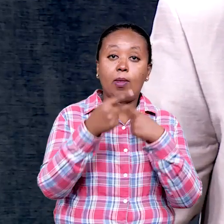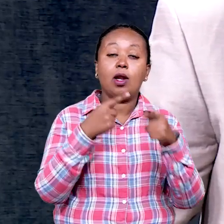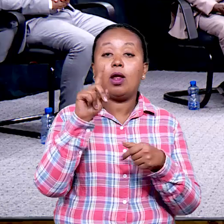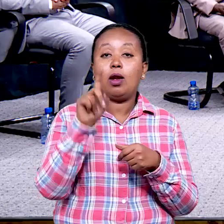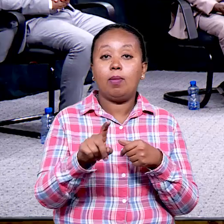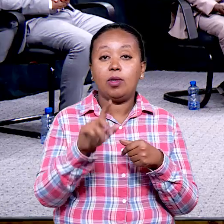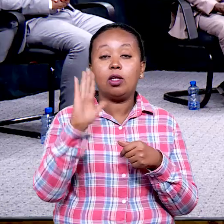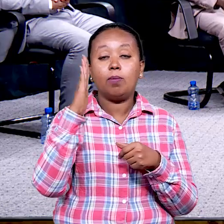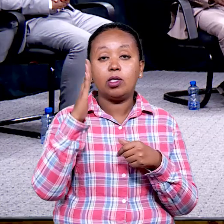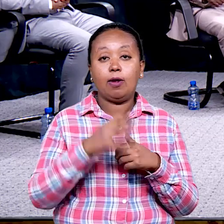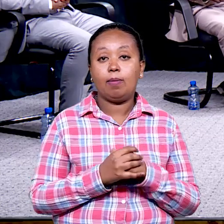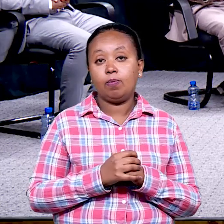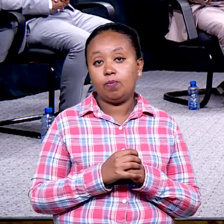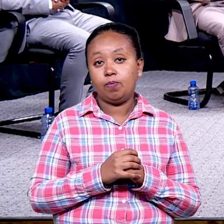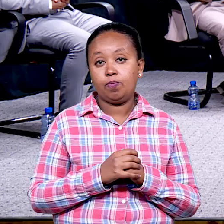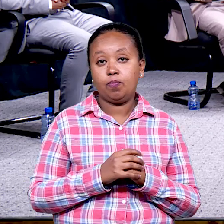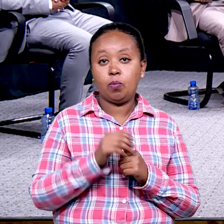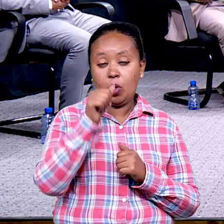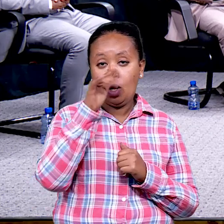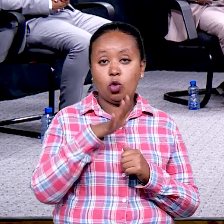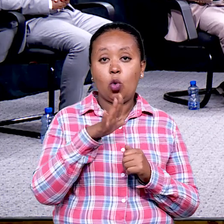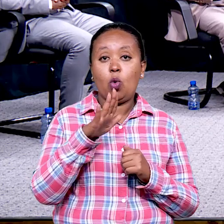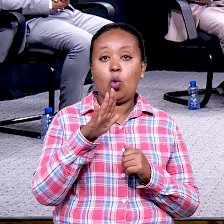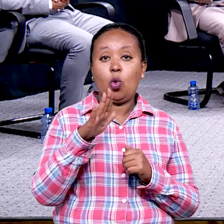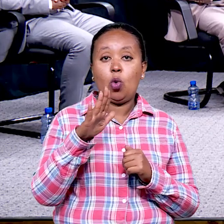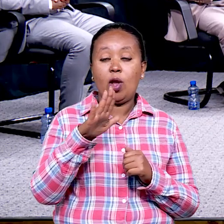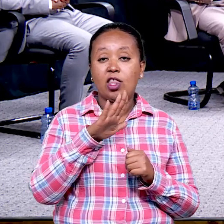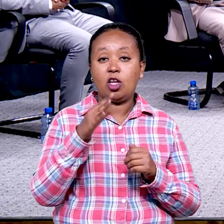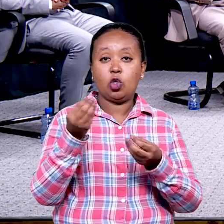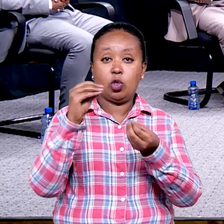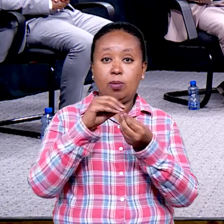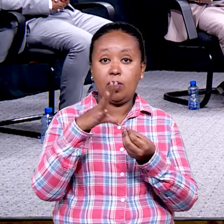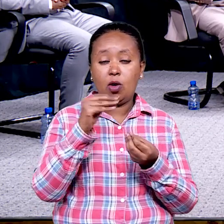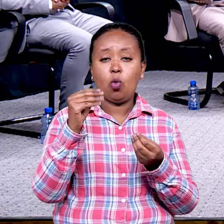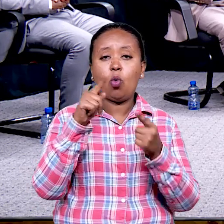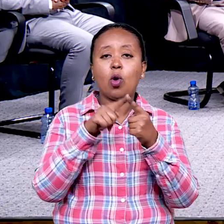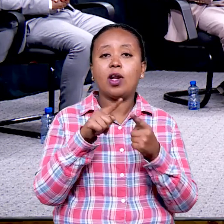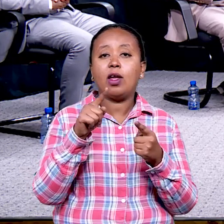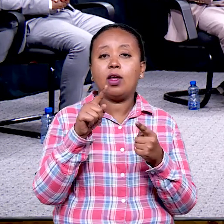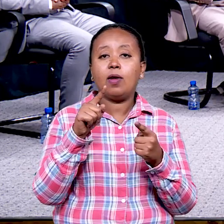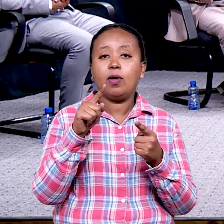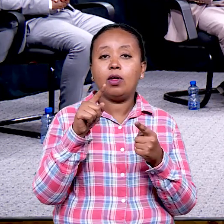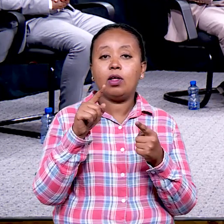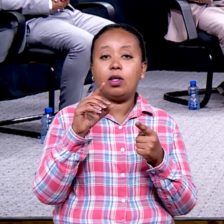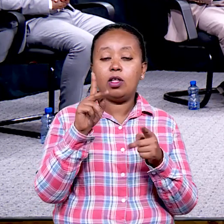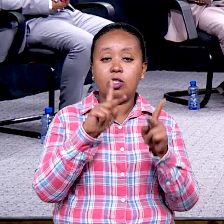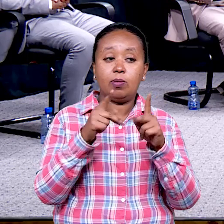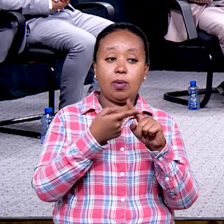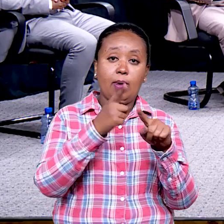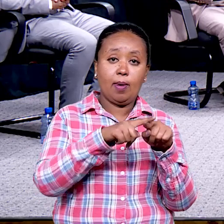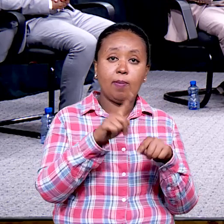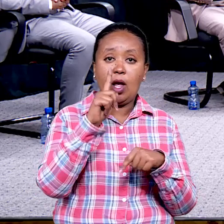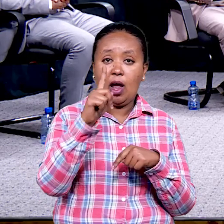መሄድ ያለበት ይመስለኛል አቶ ጌታቸው በዚህ ጥያቄ ላይ ጨምሩልኝና ወደ ሲቪል ማህበረሰብ መለሳለሁ ወደ